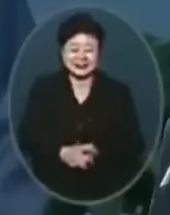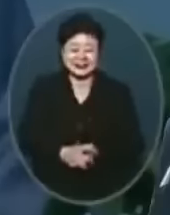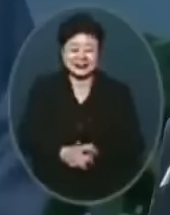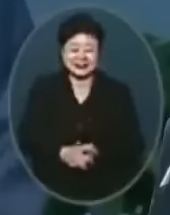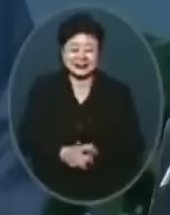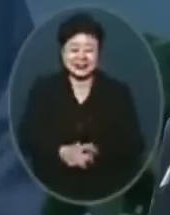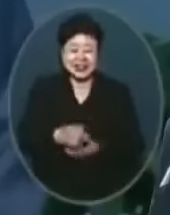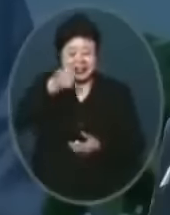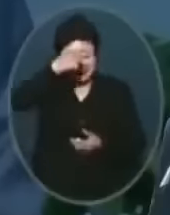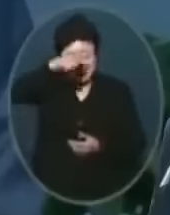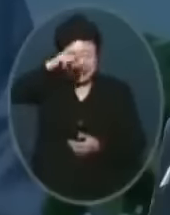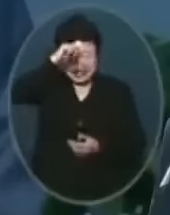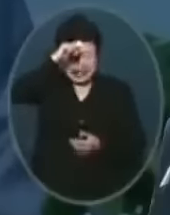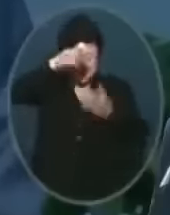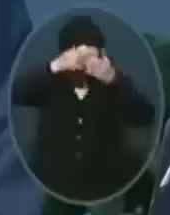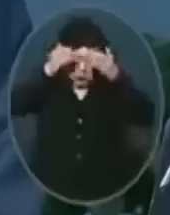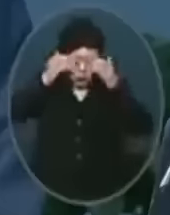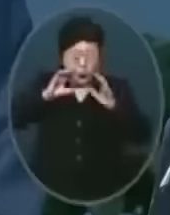인도에서